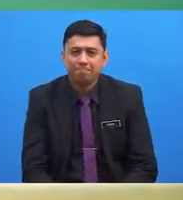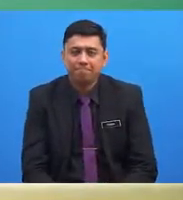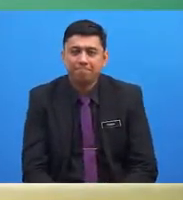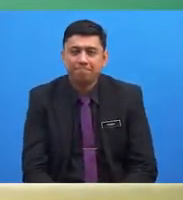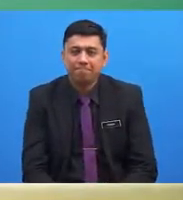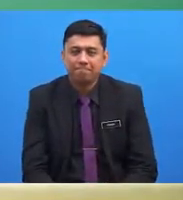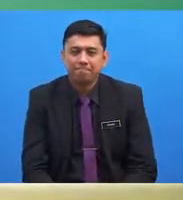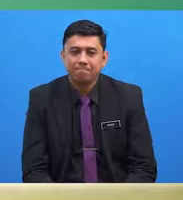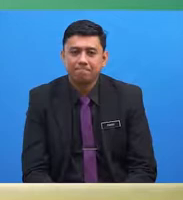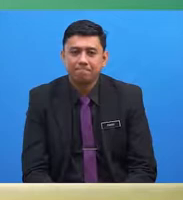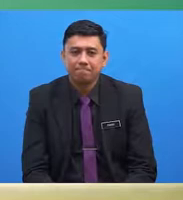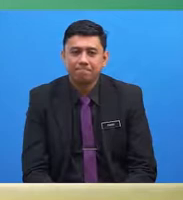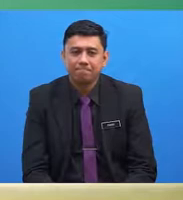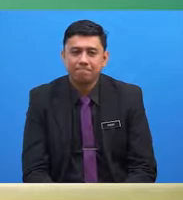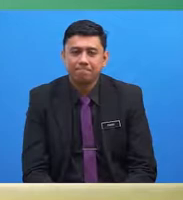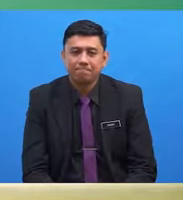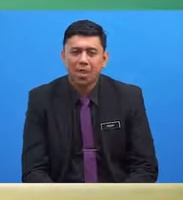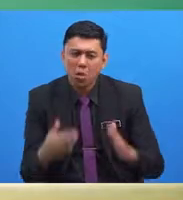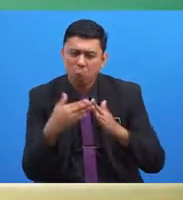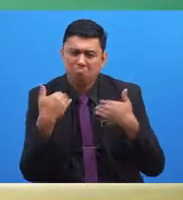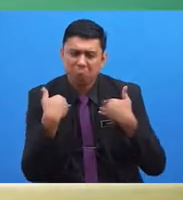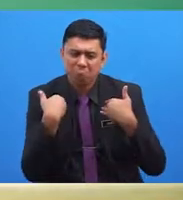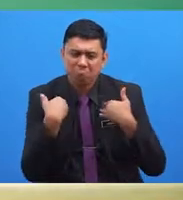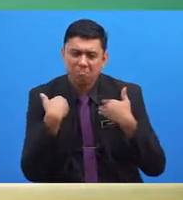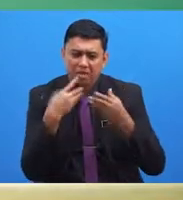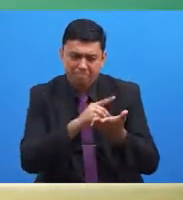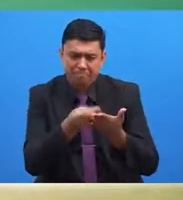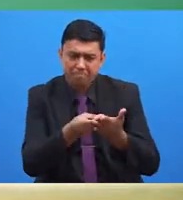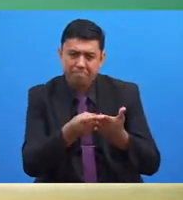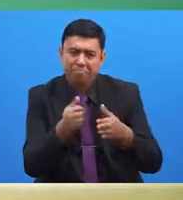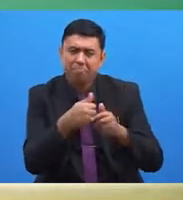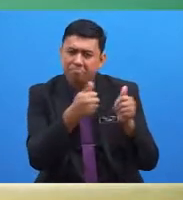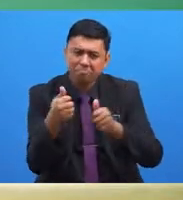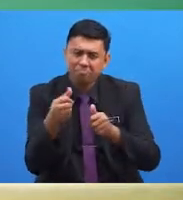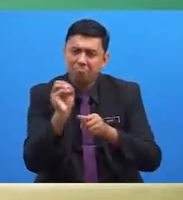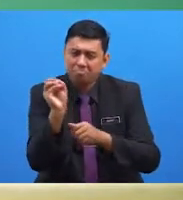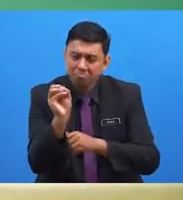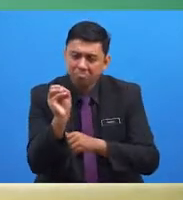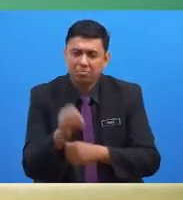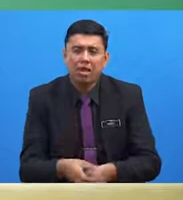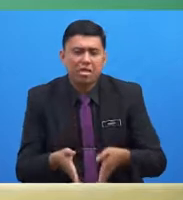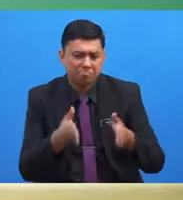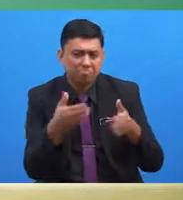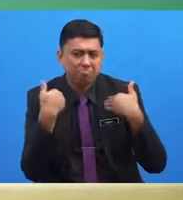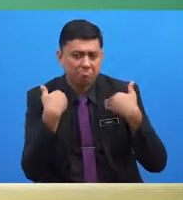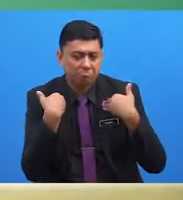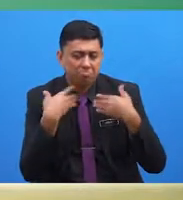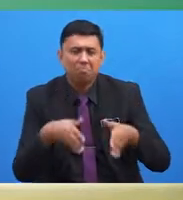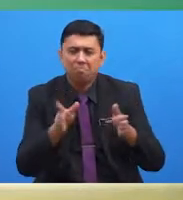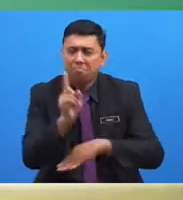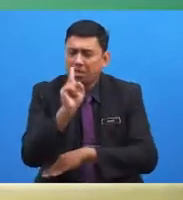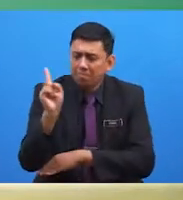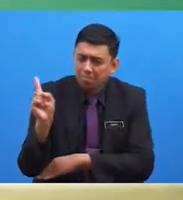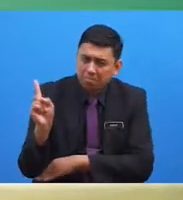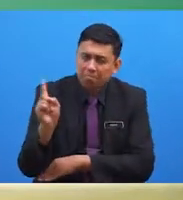ada pun tak berguna kalau dapur tak berasap. Itulah. Tidak-tidaknya kita mesti mencari jalan. Jalan sudah ada. Jalan Kuantan, Jalan Pahang, Jalan Johor.